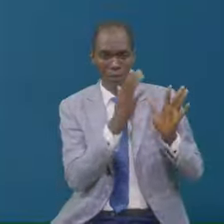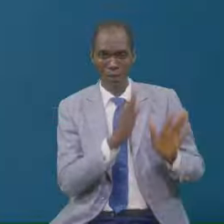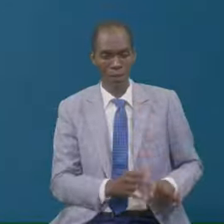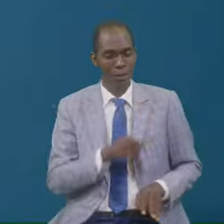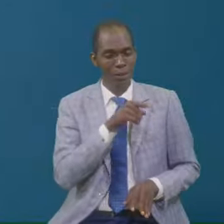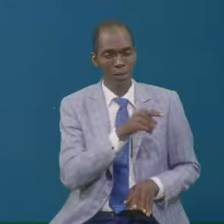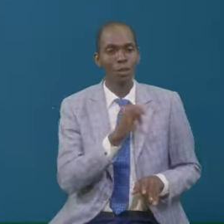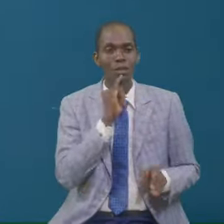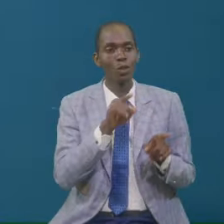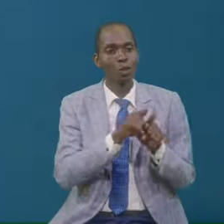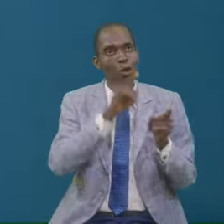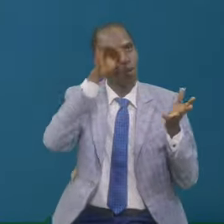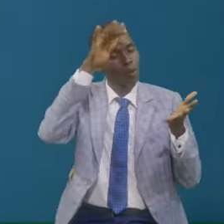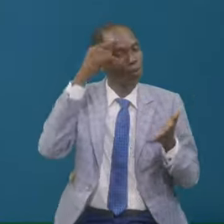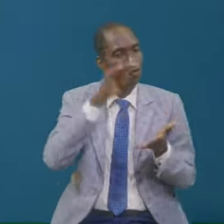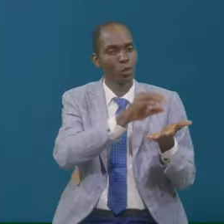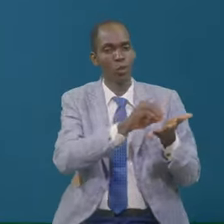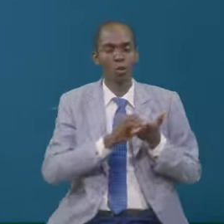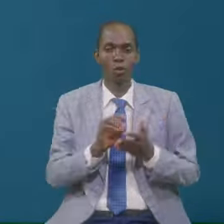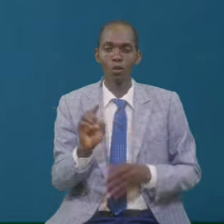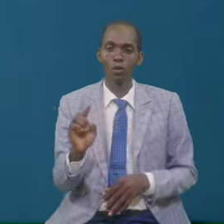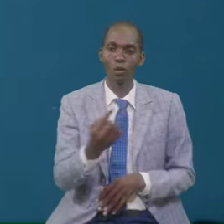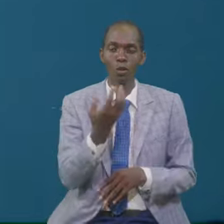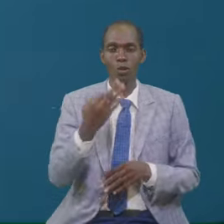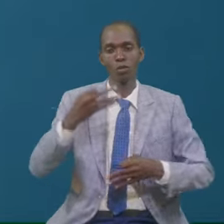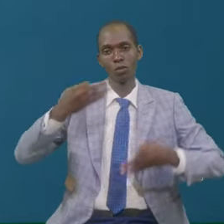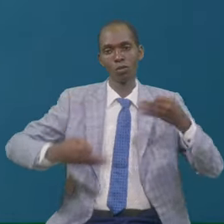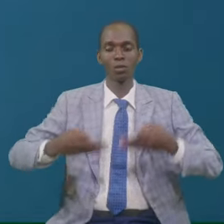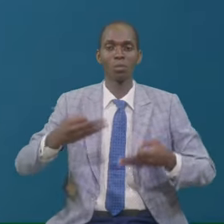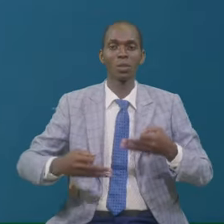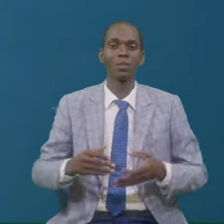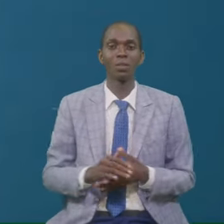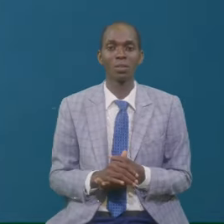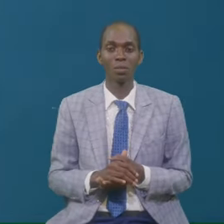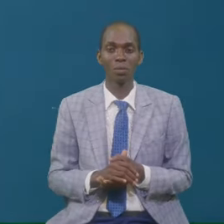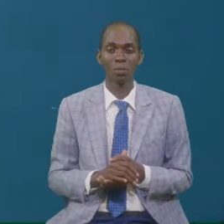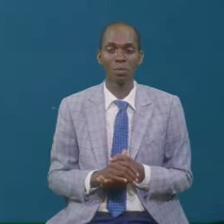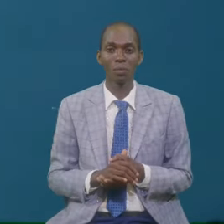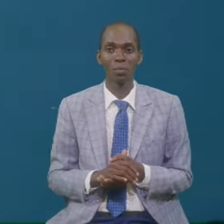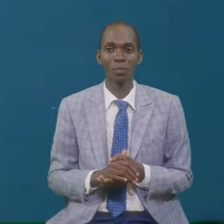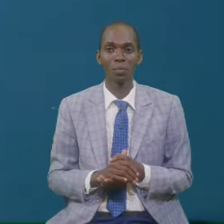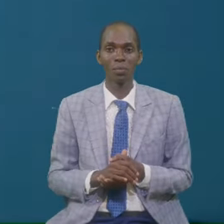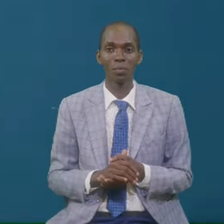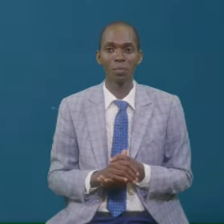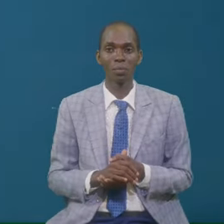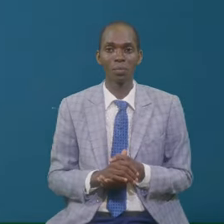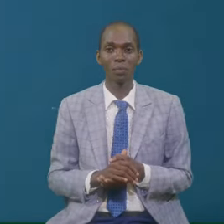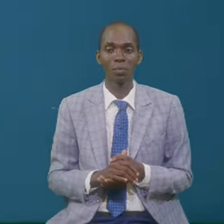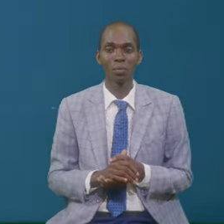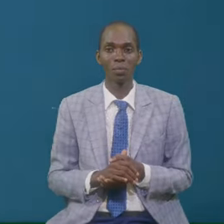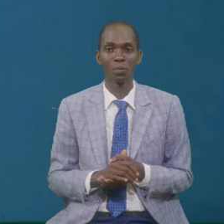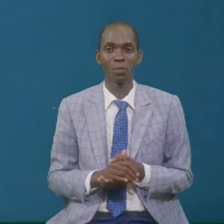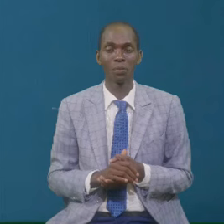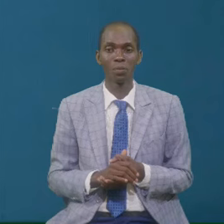his judgment. మానవుడిగా ఏ న్యాయవాది పాత్ర వకీలు పాత్ర వ్యక్తి తీసుకున్నా తీర్పును తప్పించలేరు, ఎందుకనగా వారు